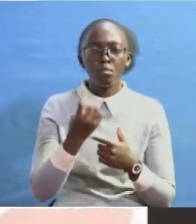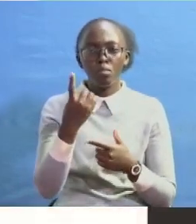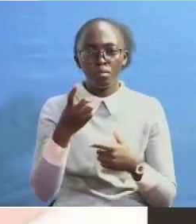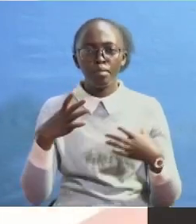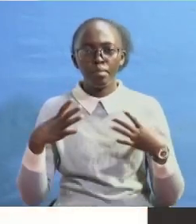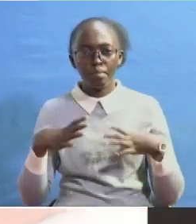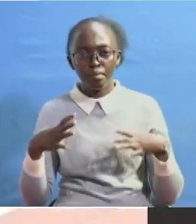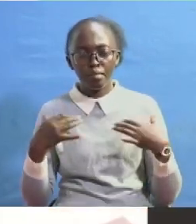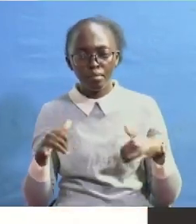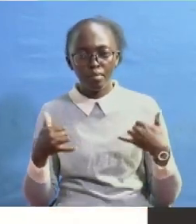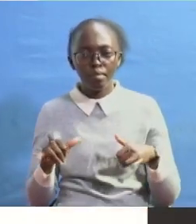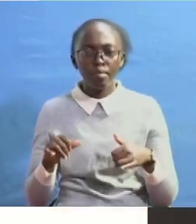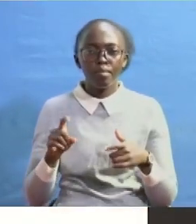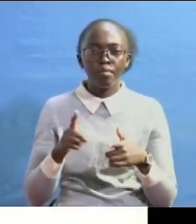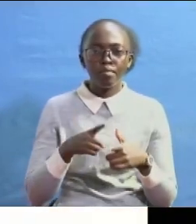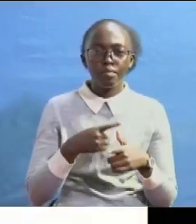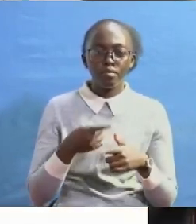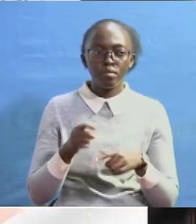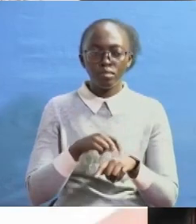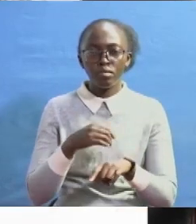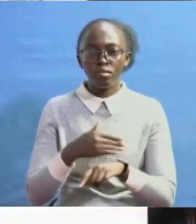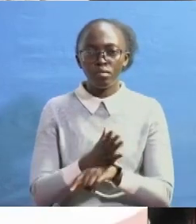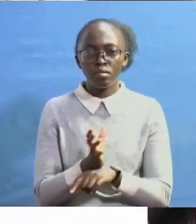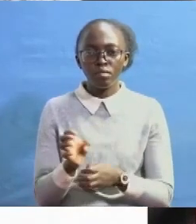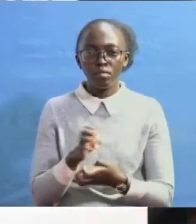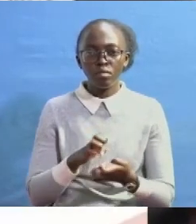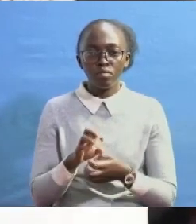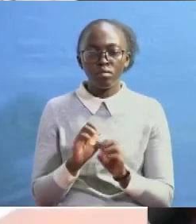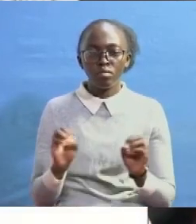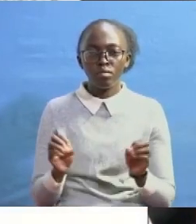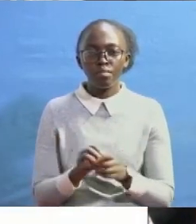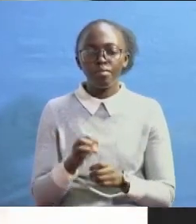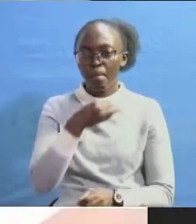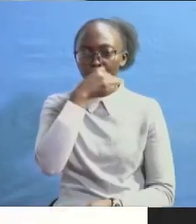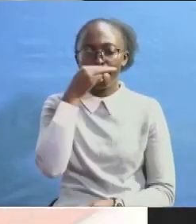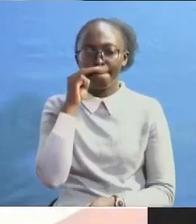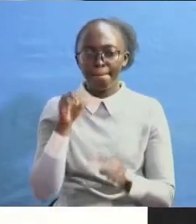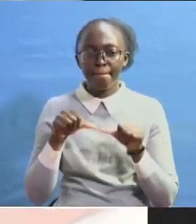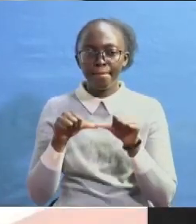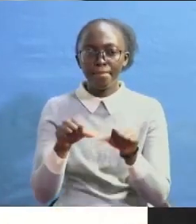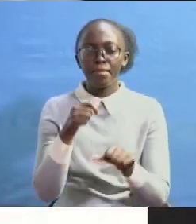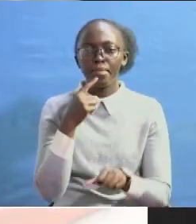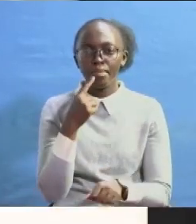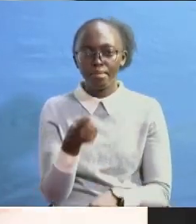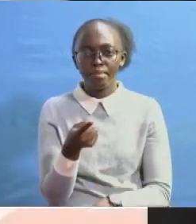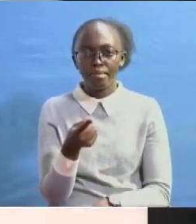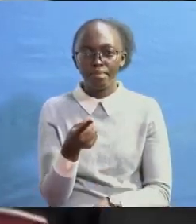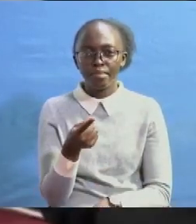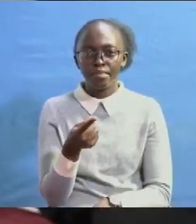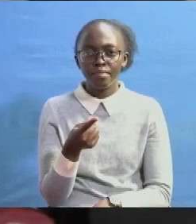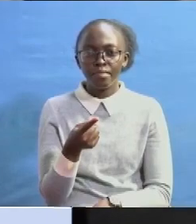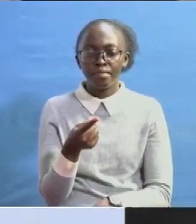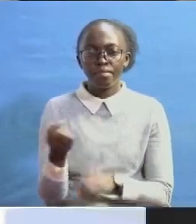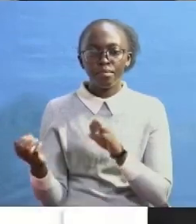denying proper competition in our economy? Hata hivyo, Mudavadi alieleza kuwa taasisi hizi zinakumbwa na